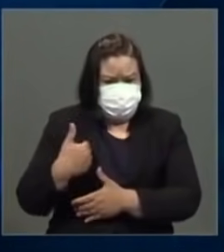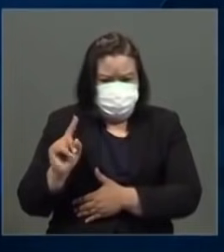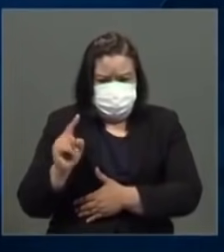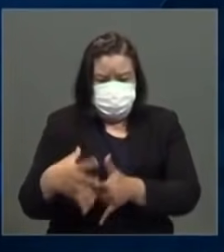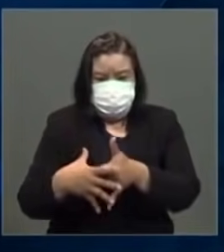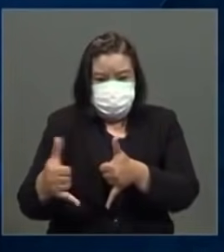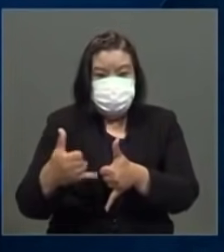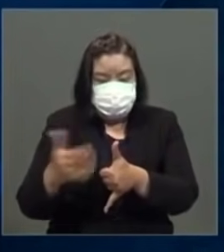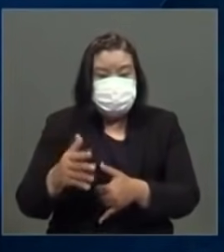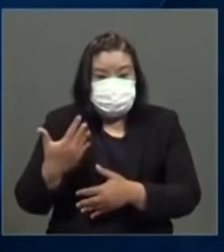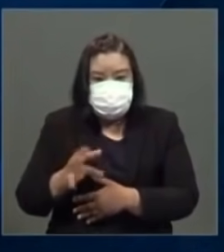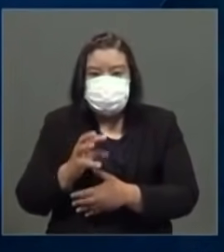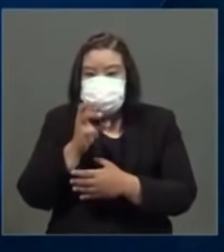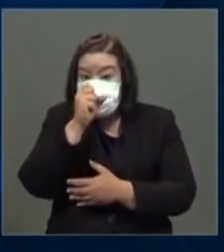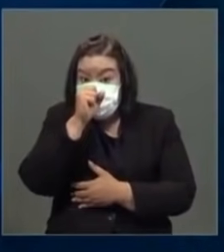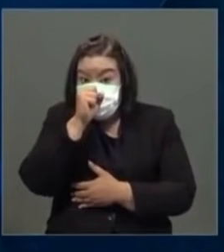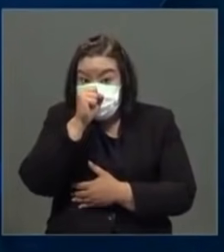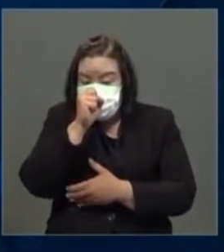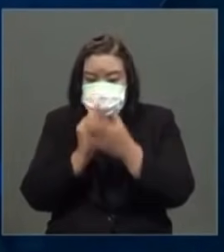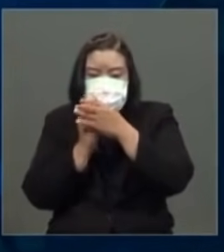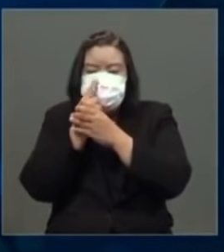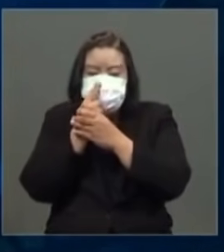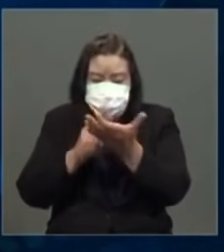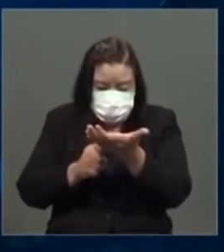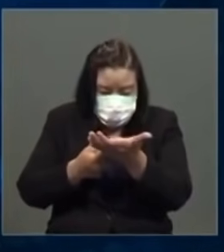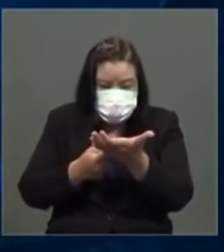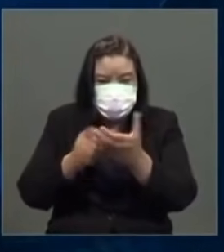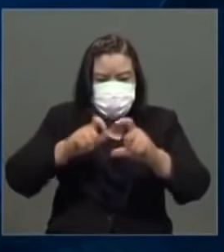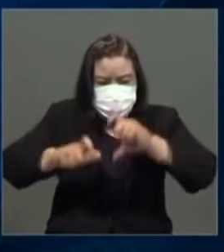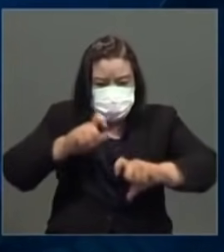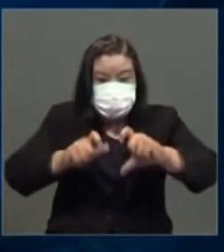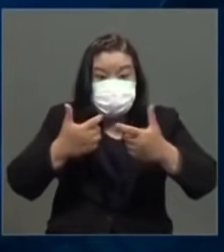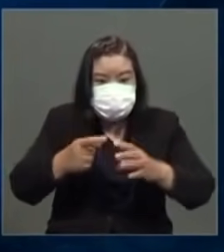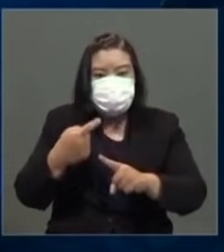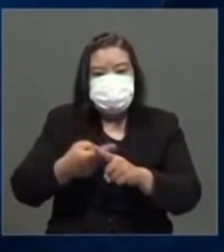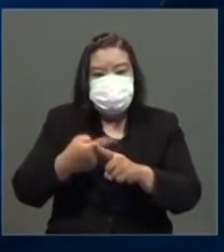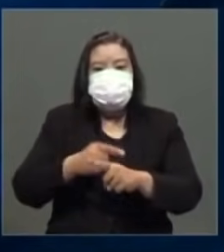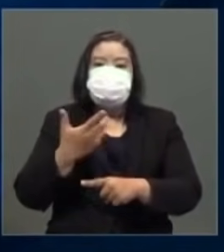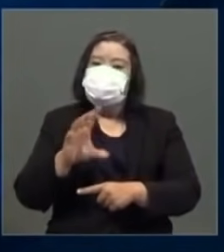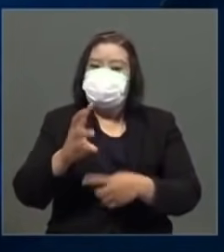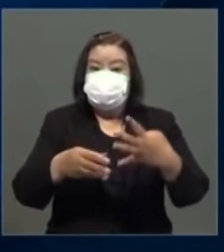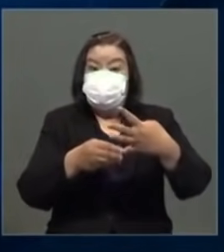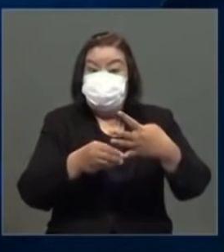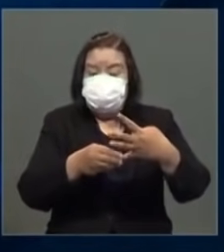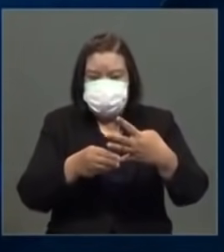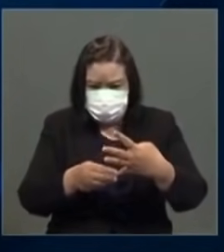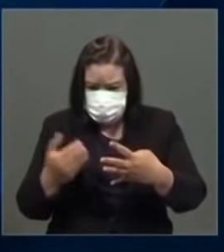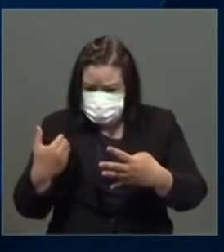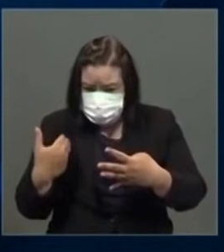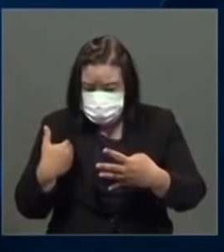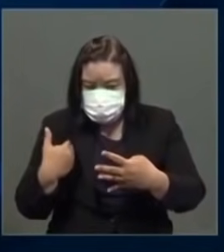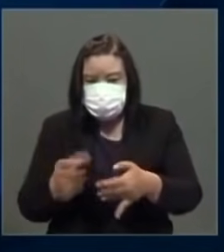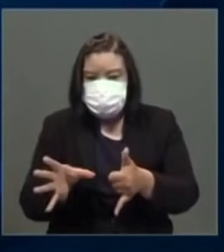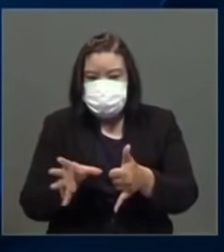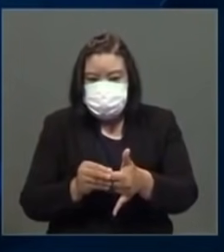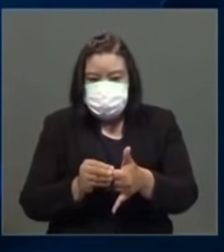ทำ active case finding นะครับในช่วงของปลายเดือนที่ผ่านมาเนี่ยนะครับก็ไปพบผู้ป่วยเพิ่มเติมโดยการต